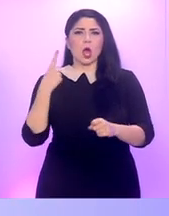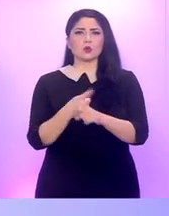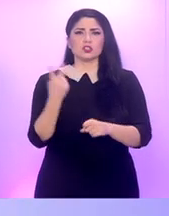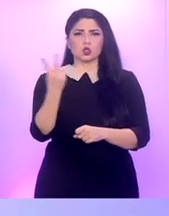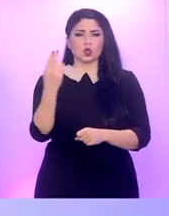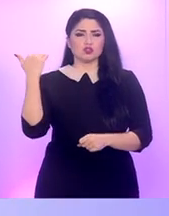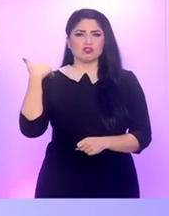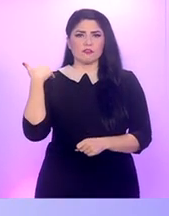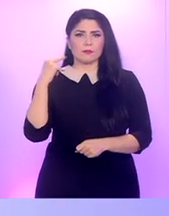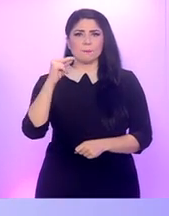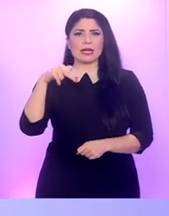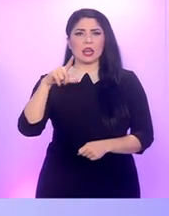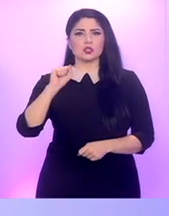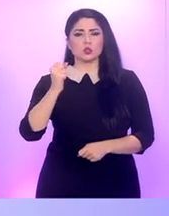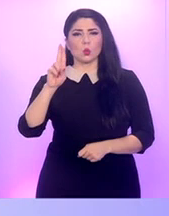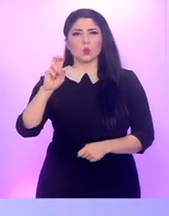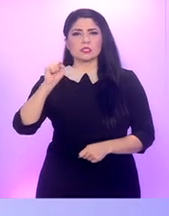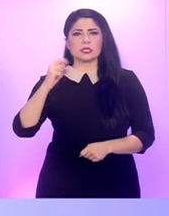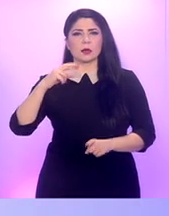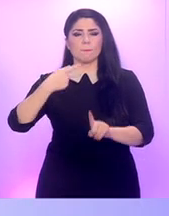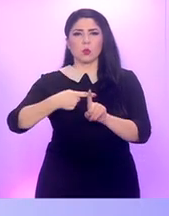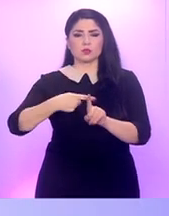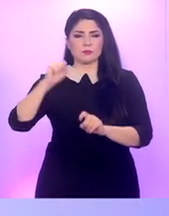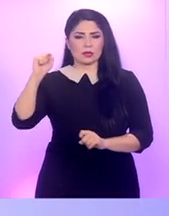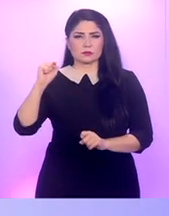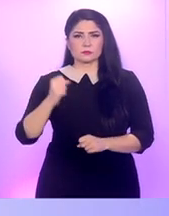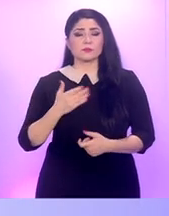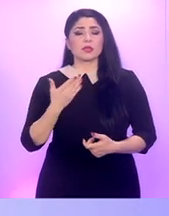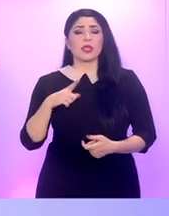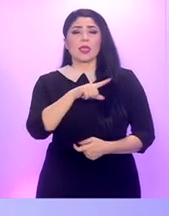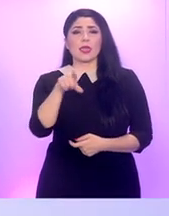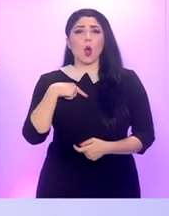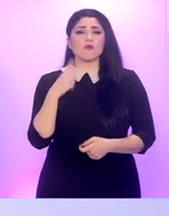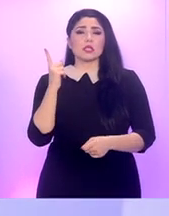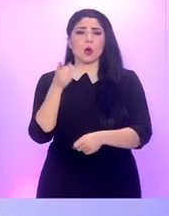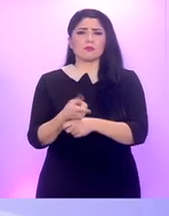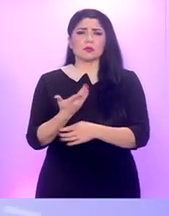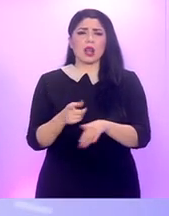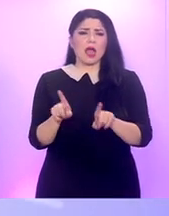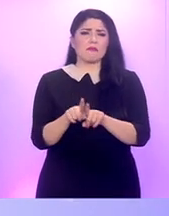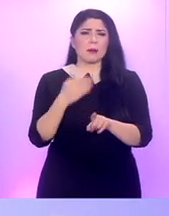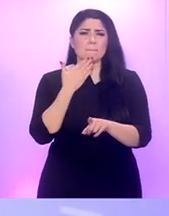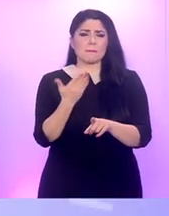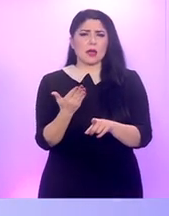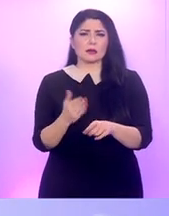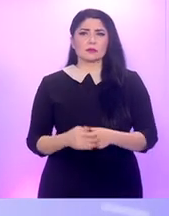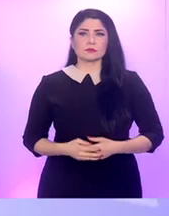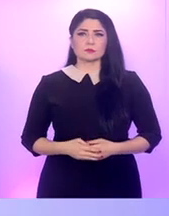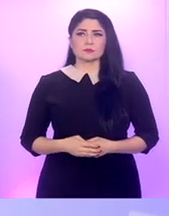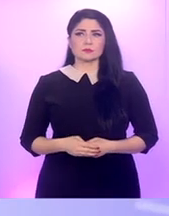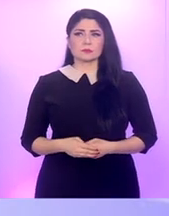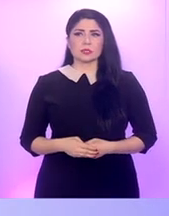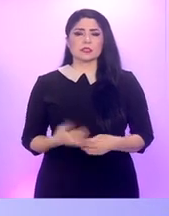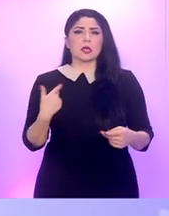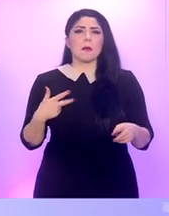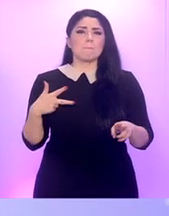doi șefi ai PNL și USR Plus? De faptul că se cramponează în realitate de